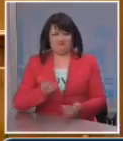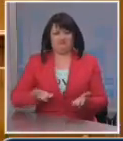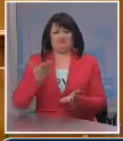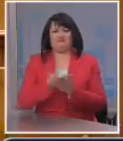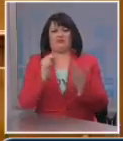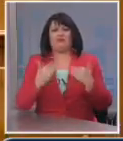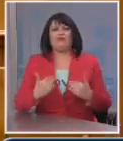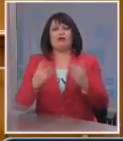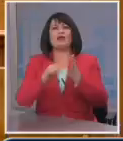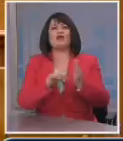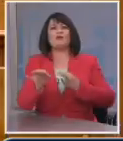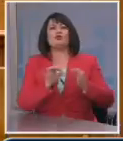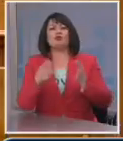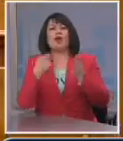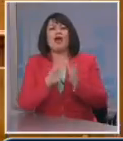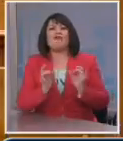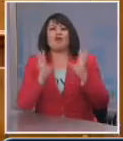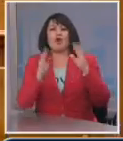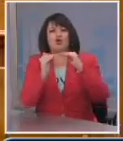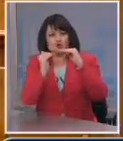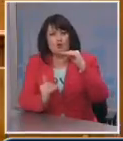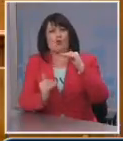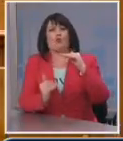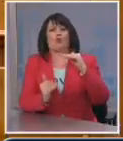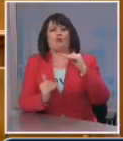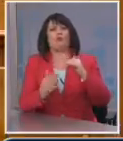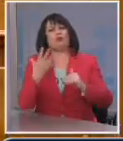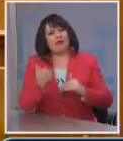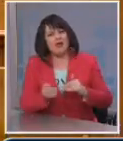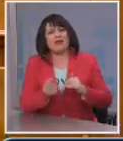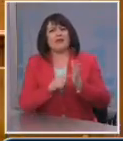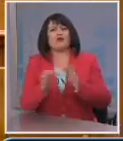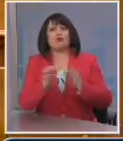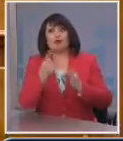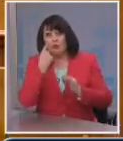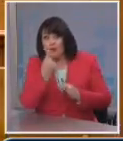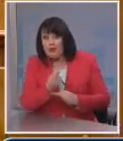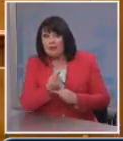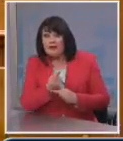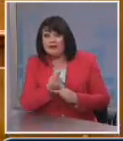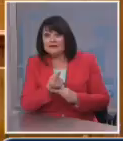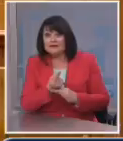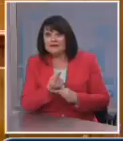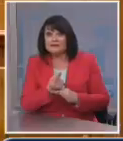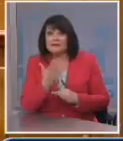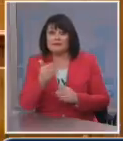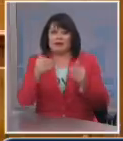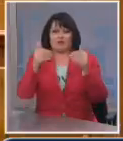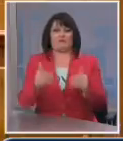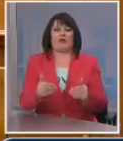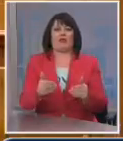Ελλήνων ένα νομοσχέδιο που έχει αφορολόγητο μικρότερο από αυτό που θα υπάρξει στο νομοσχέδιο που θα δείτε. Άρα υπάρχουν κόκκινες